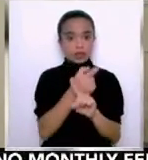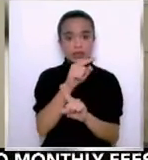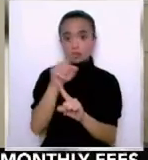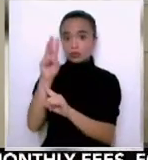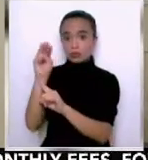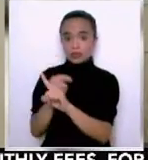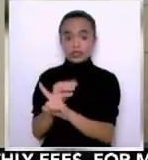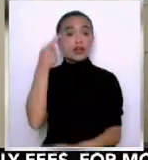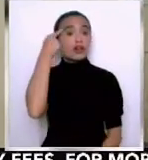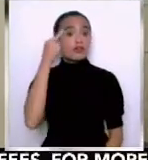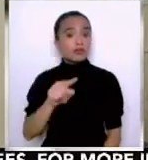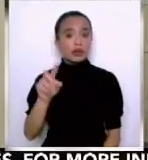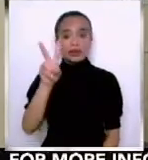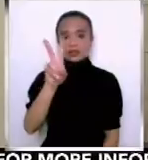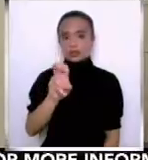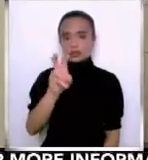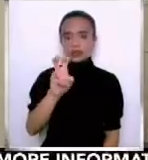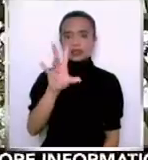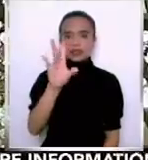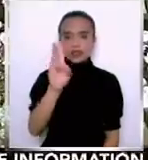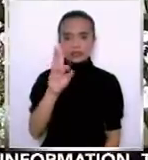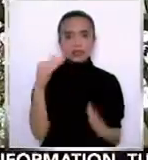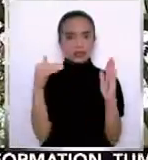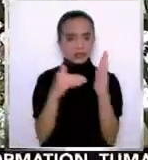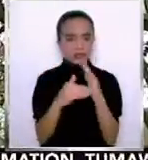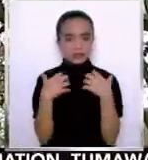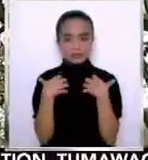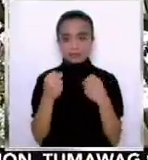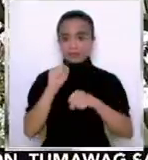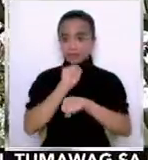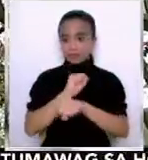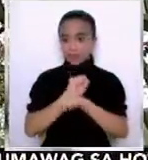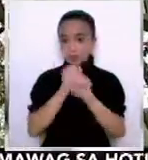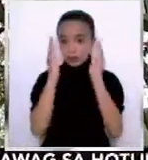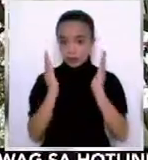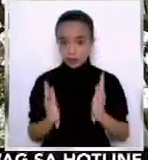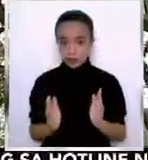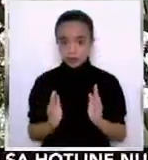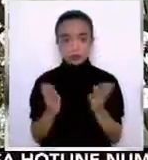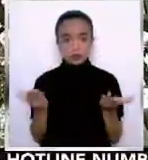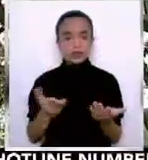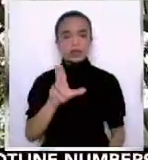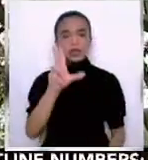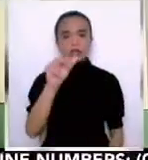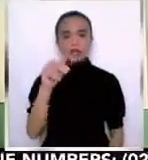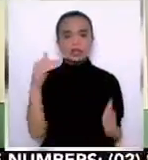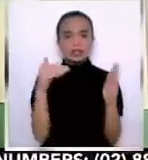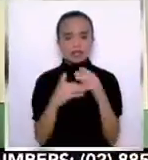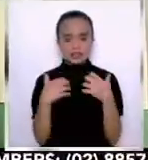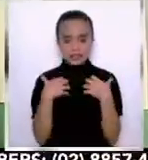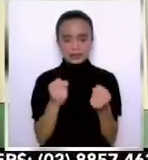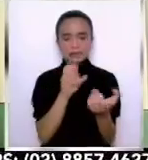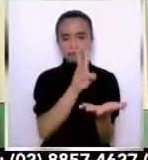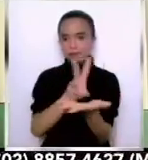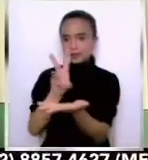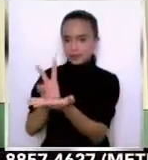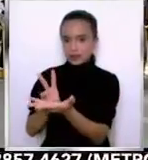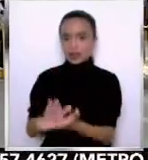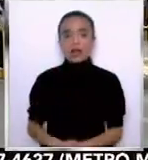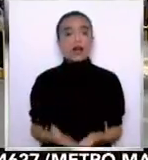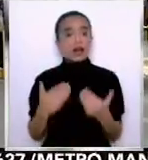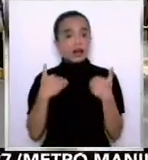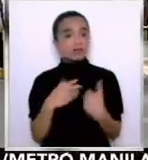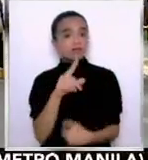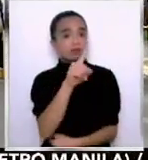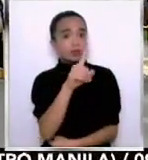mahigit 207,000 healthcare workers sa mahigit 3,000 health facilities. May 180,000 pa raw